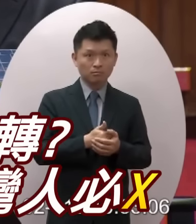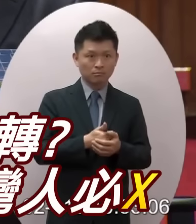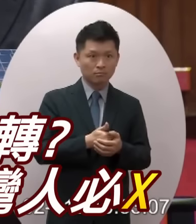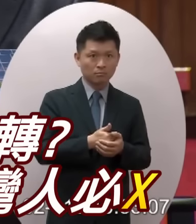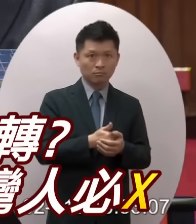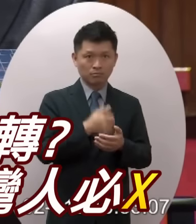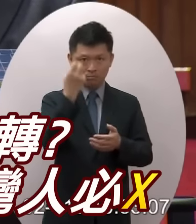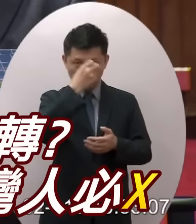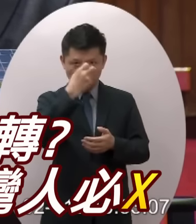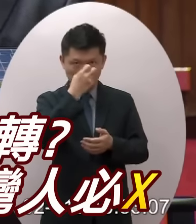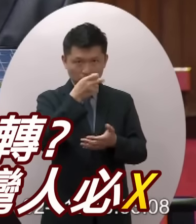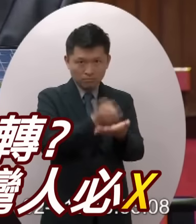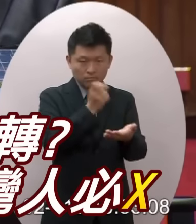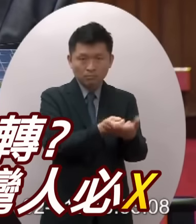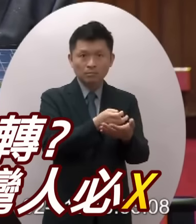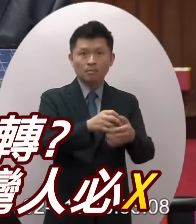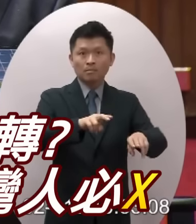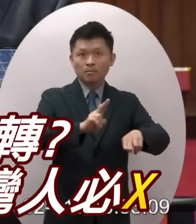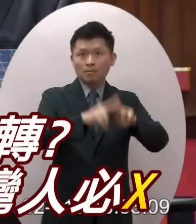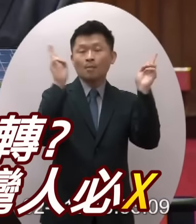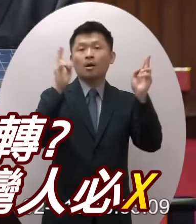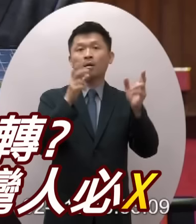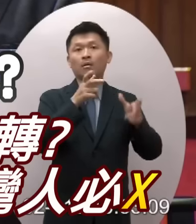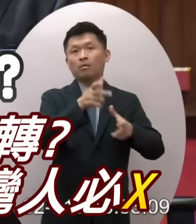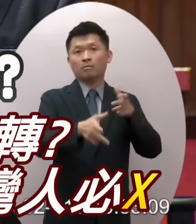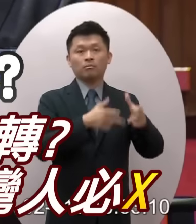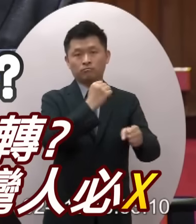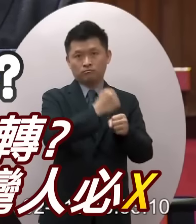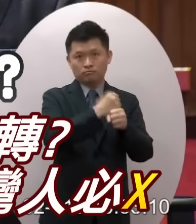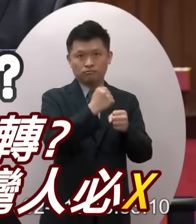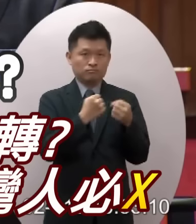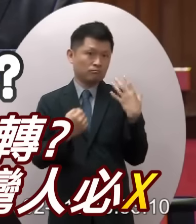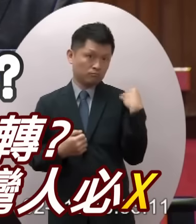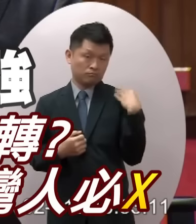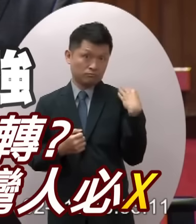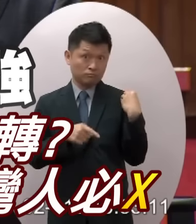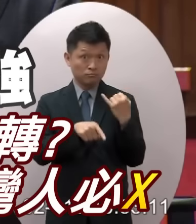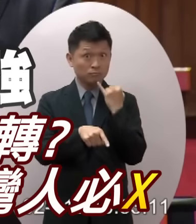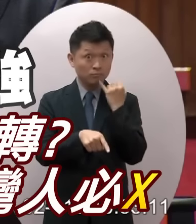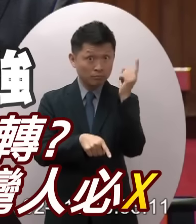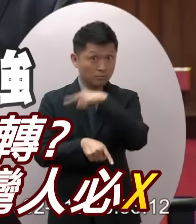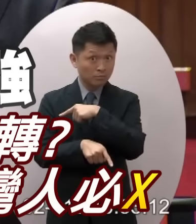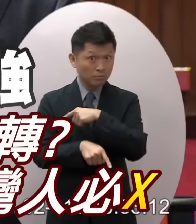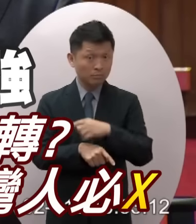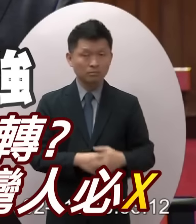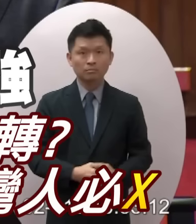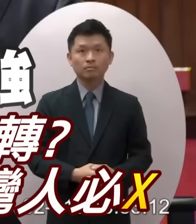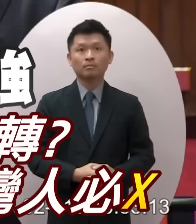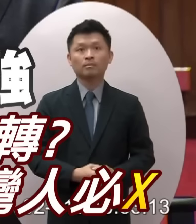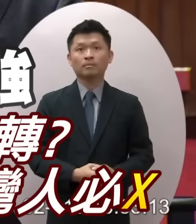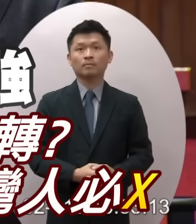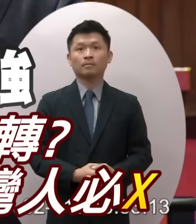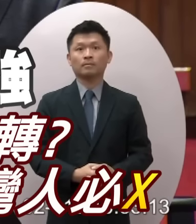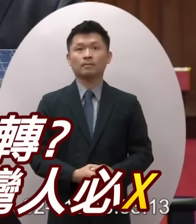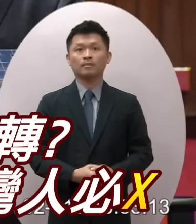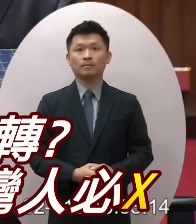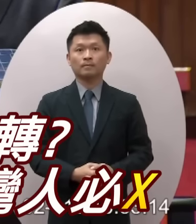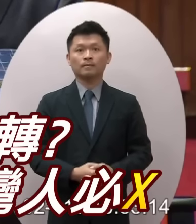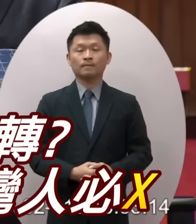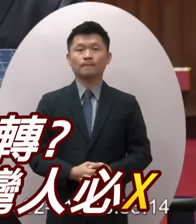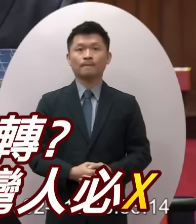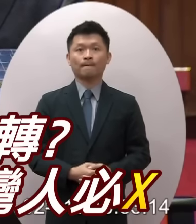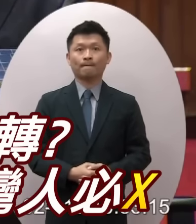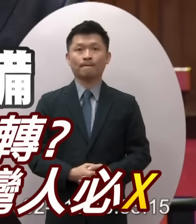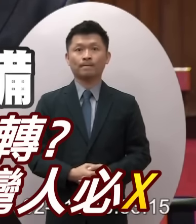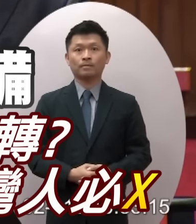产，伫国家的监控之下，会使安尼手段做袂？ 我最近拄拄啊，都决定一要加强甲这个